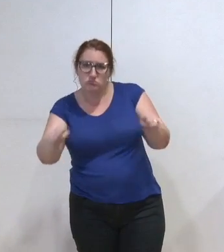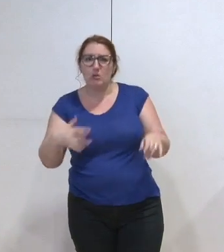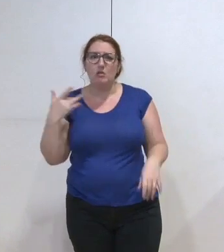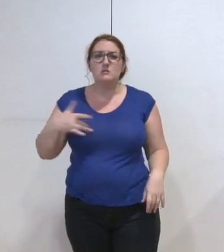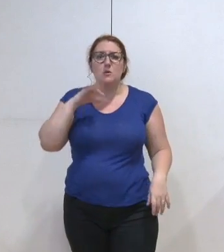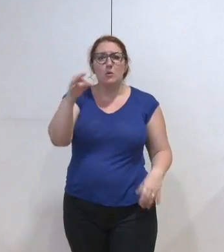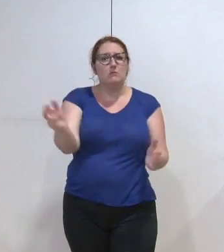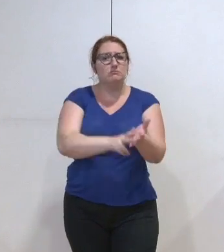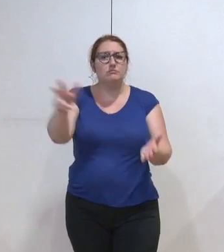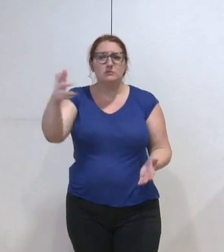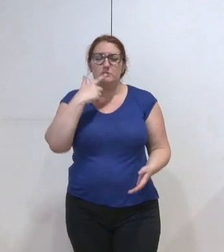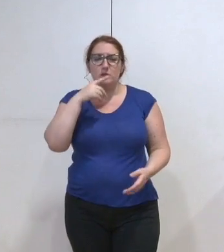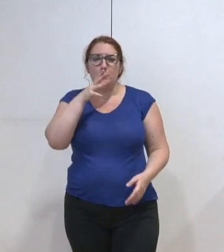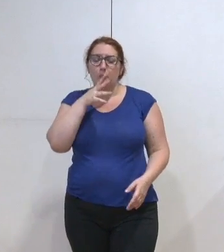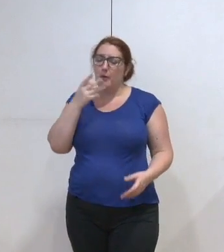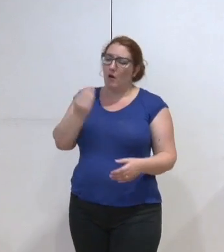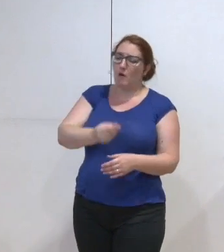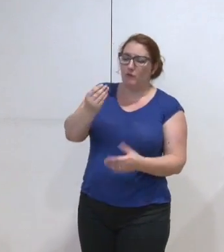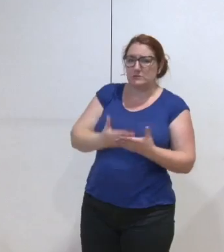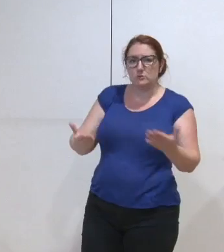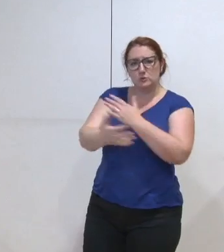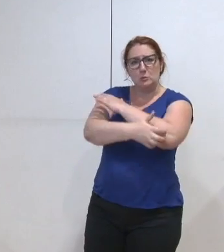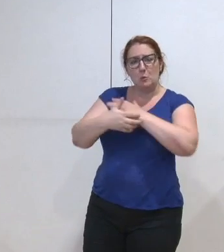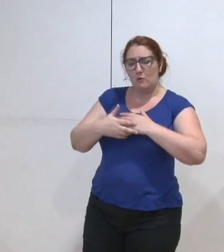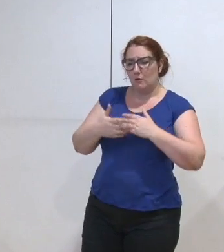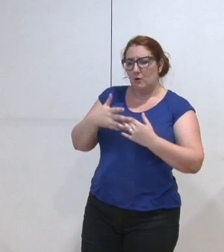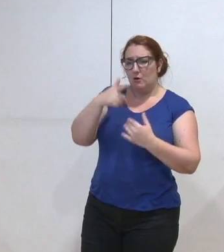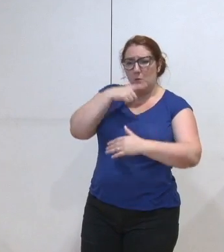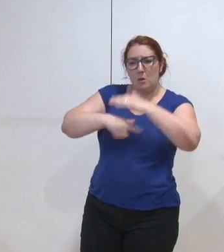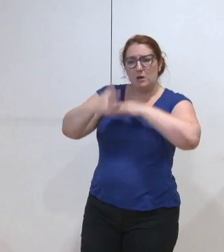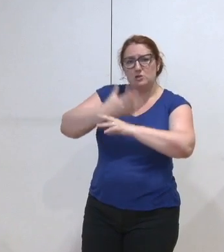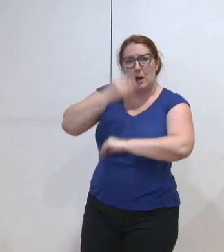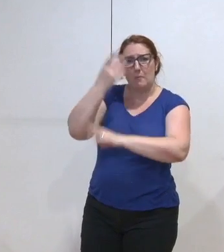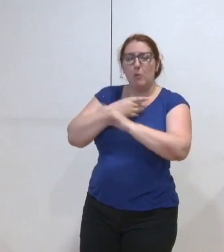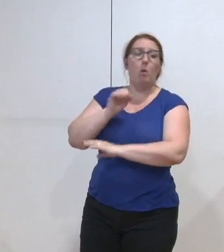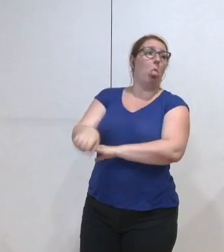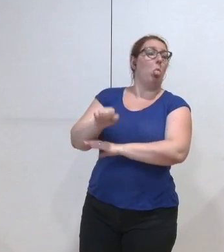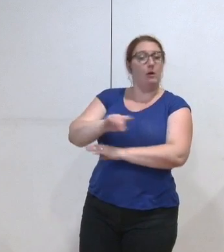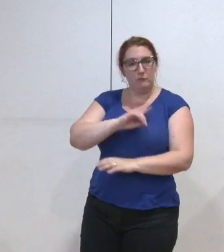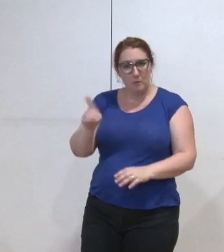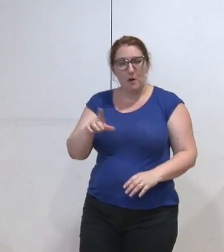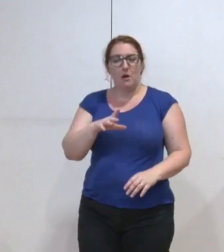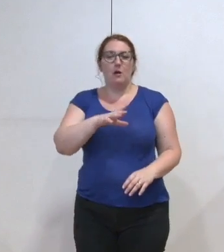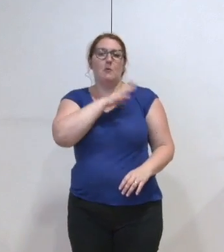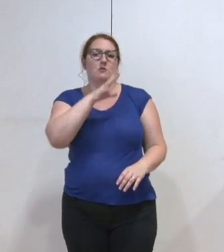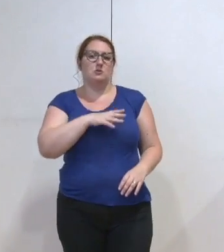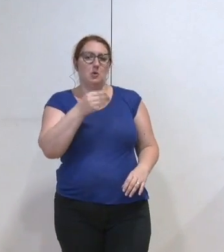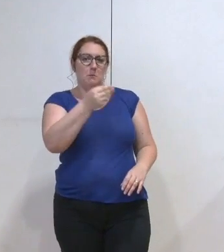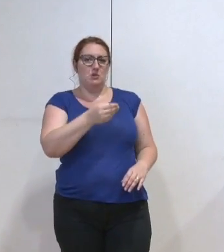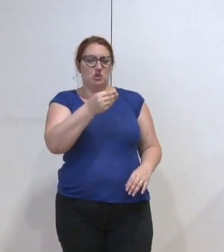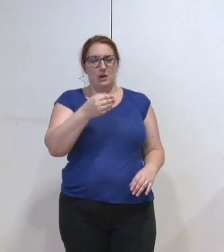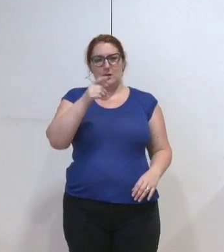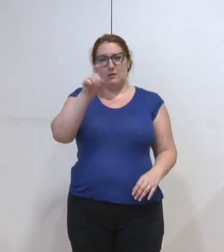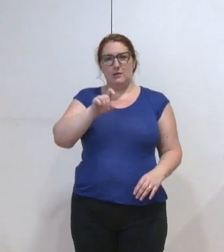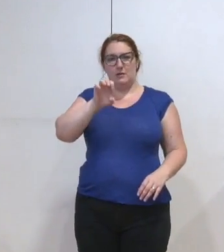le mépris la situation d'enfants en situation de pauvreté qui on des difficultés d'acquisition du langage et il se trouve qu'avec le professeur Michel Zorman Grenoble avait proposé